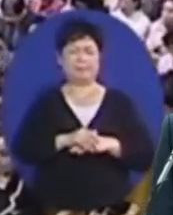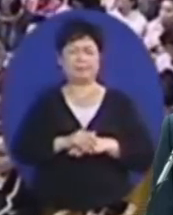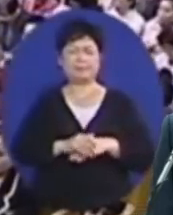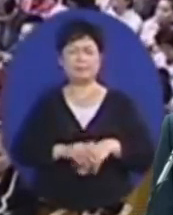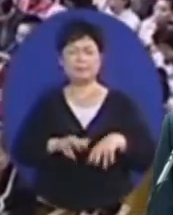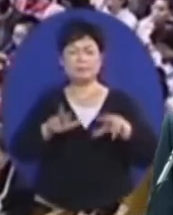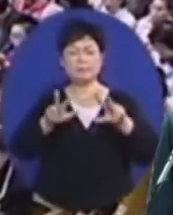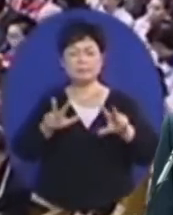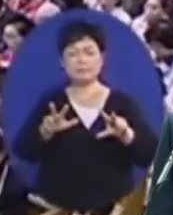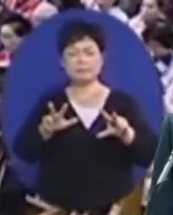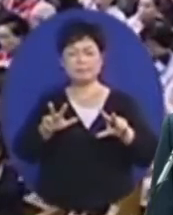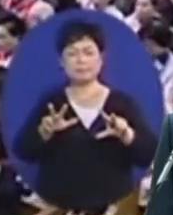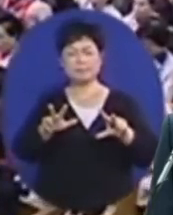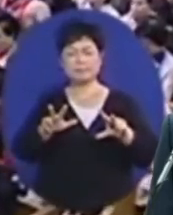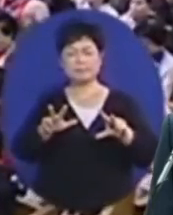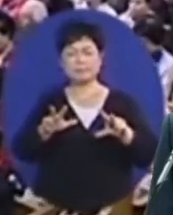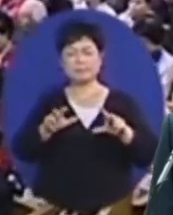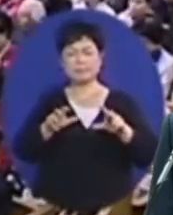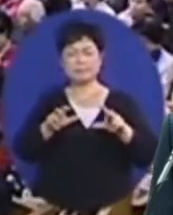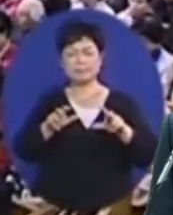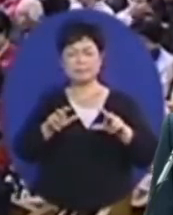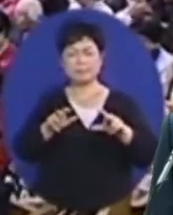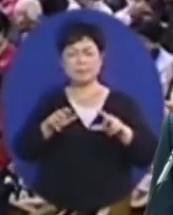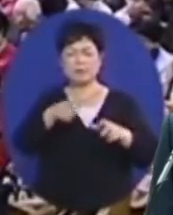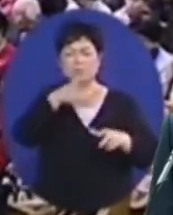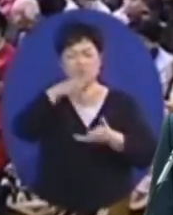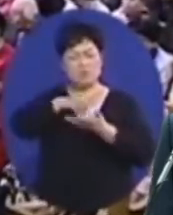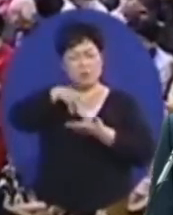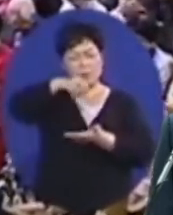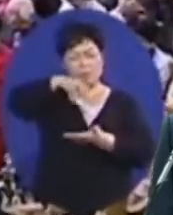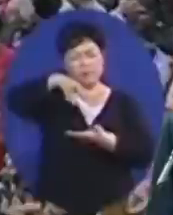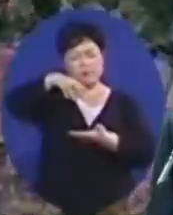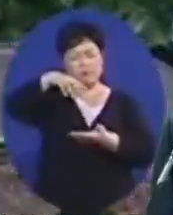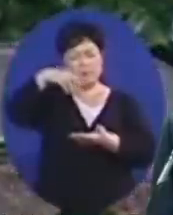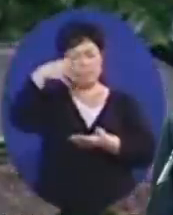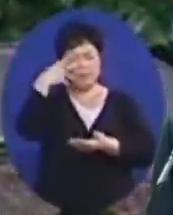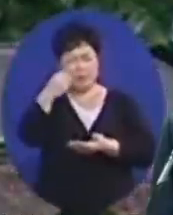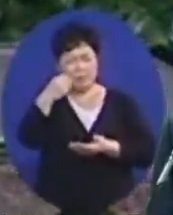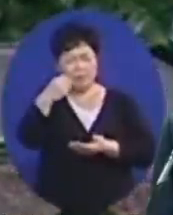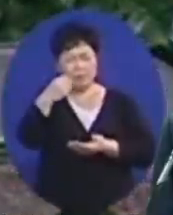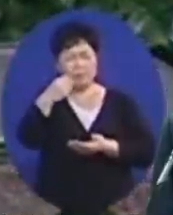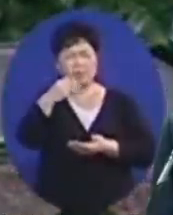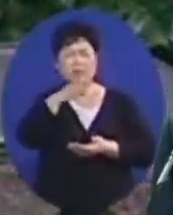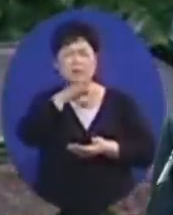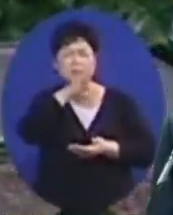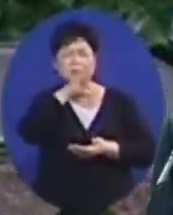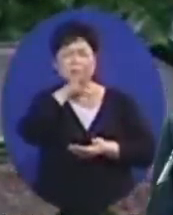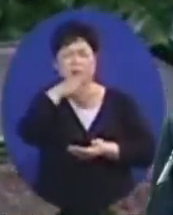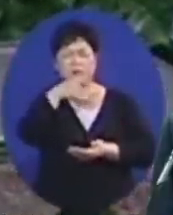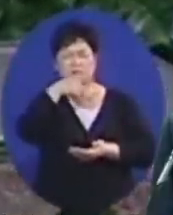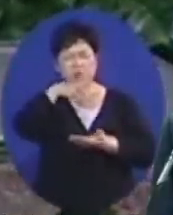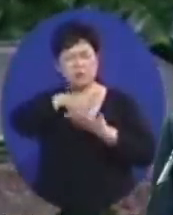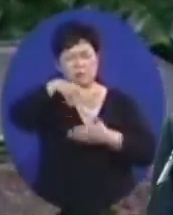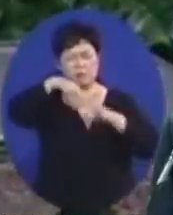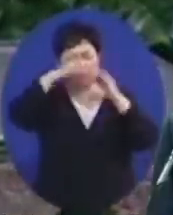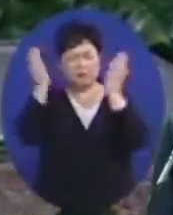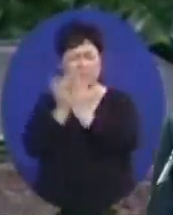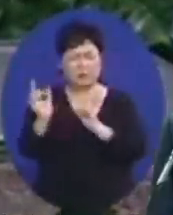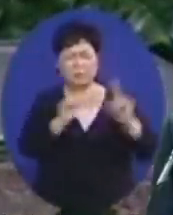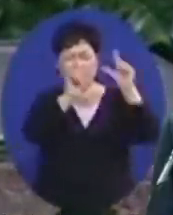현실 속에서 물거품을 바라보고 유혹이 되어서 물거품이 삶의 전부인 줄 알고